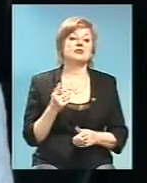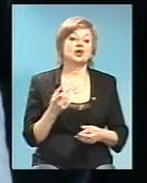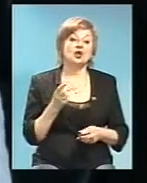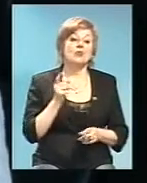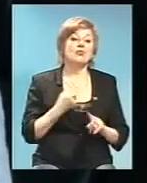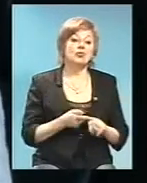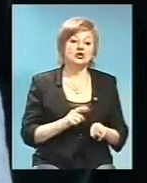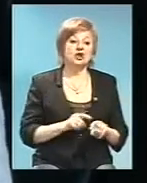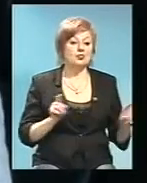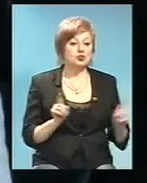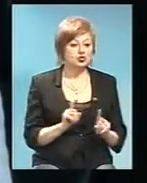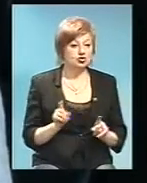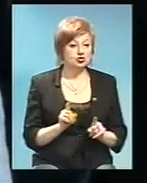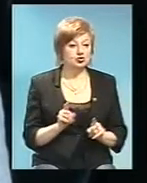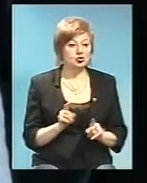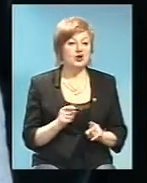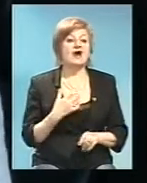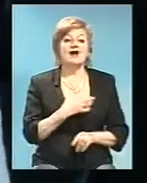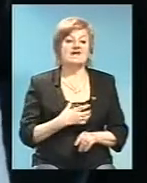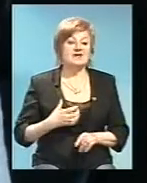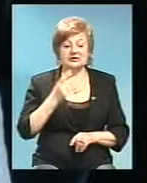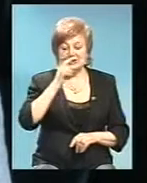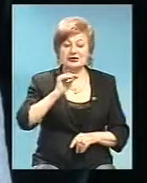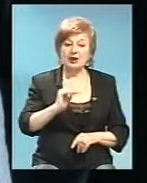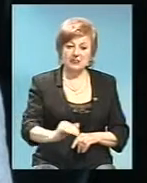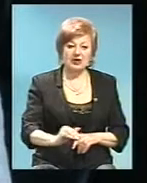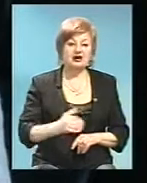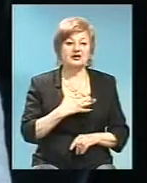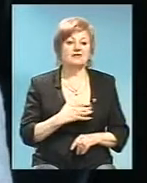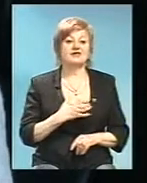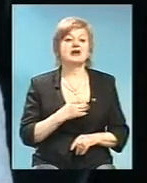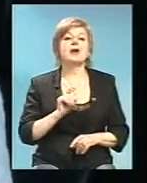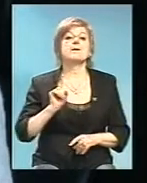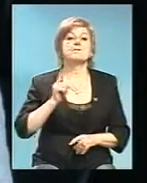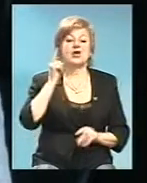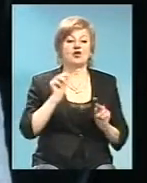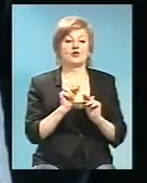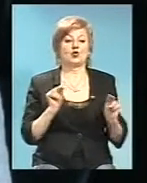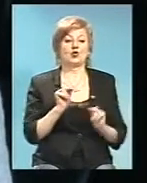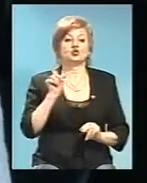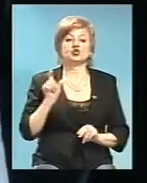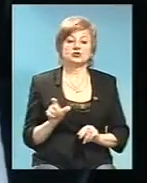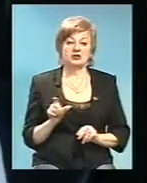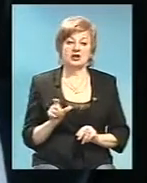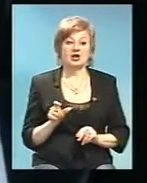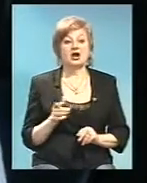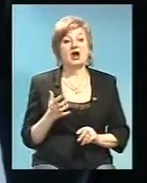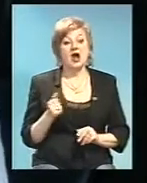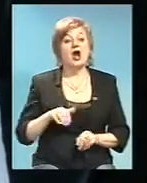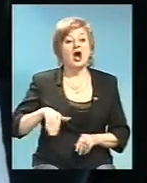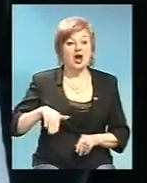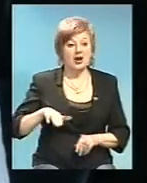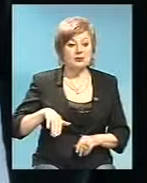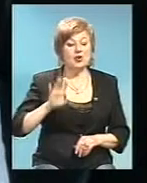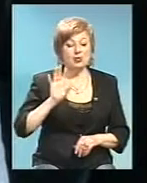бажають, тому що для маленької дитини важливий перший вчитель. От. А потім уже